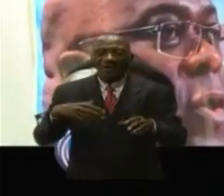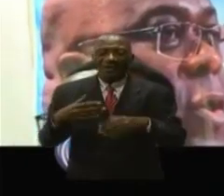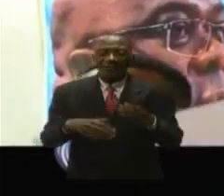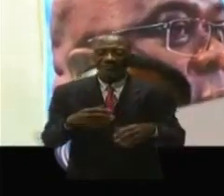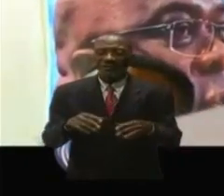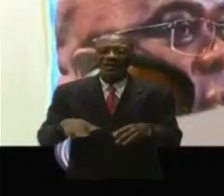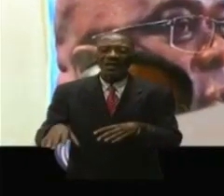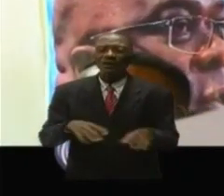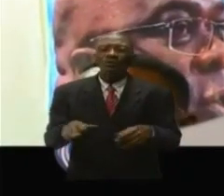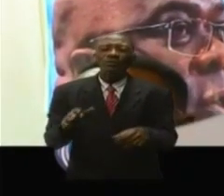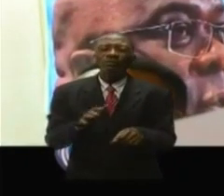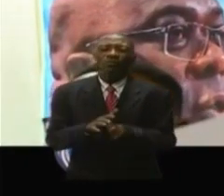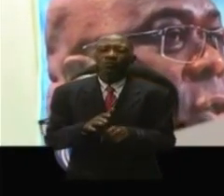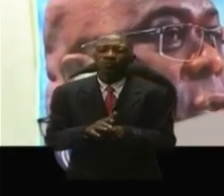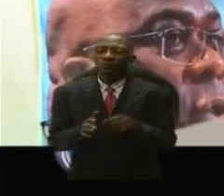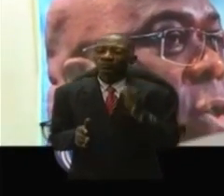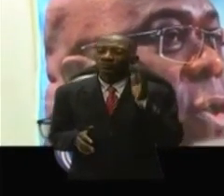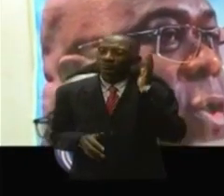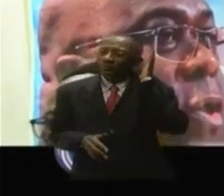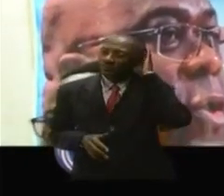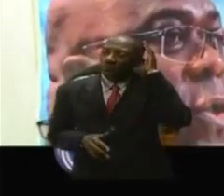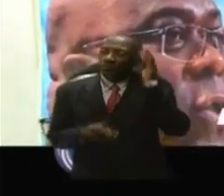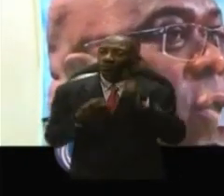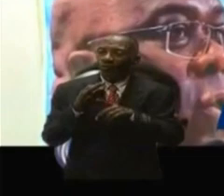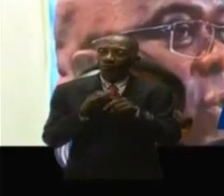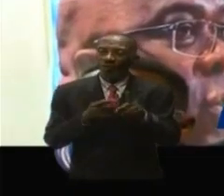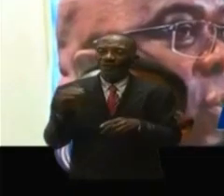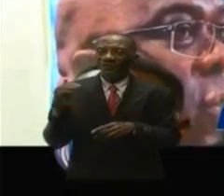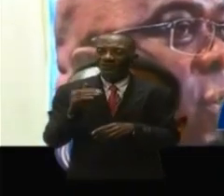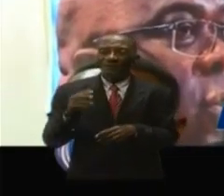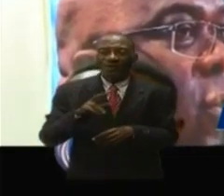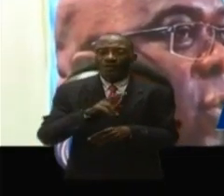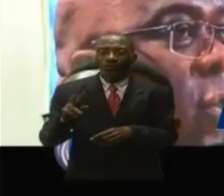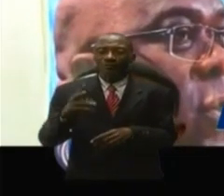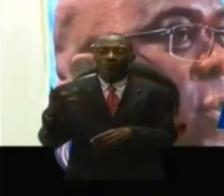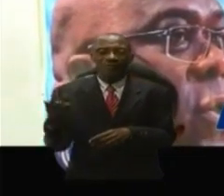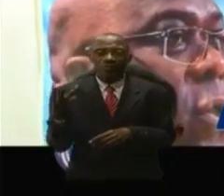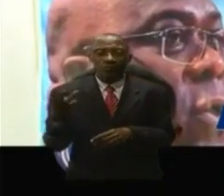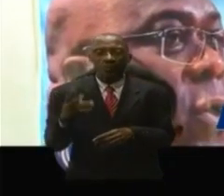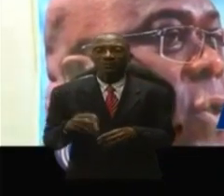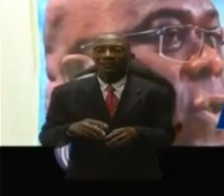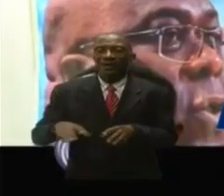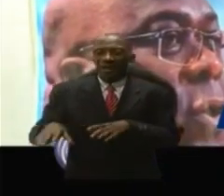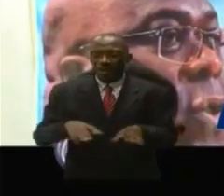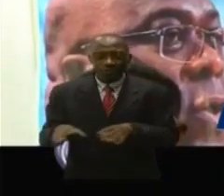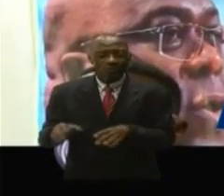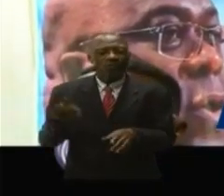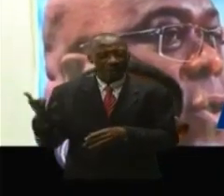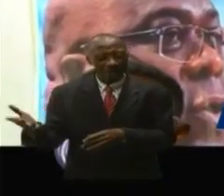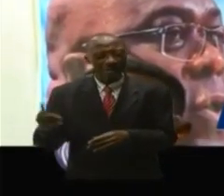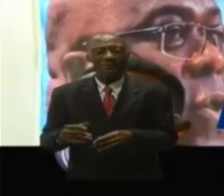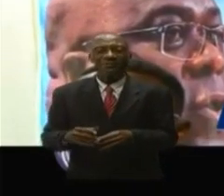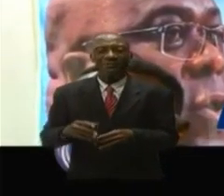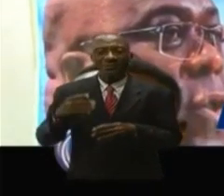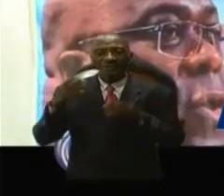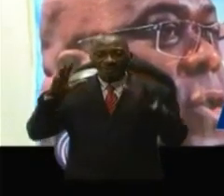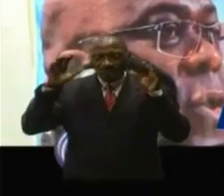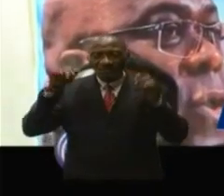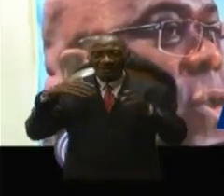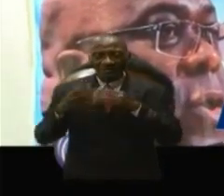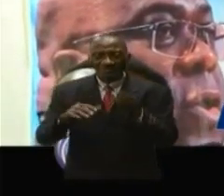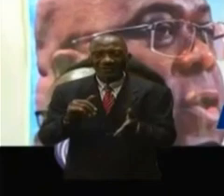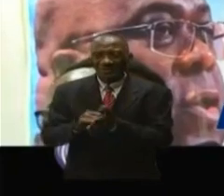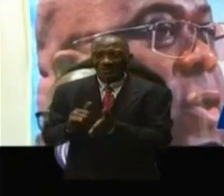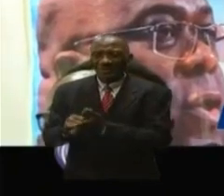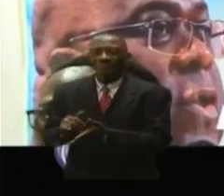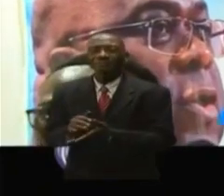2023. Déclarons ce qui suit. Jetons notre dévolu sur M. Félix Antoine Tshisekedi